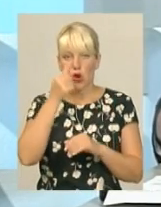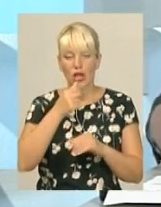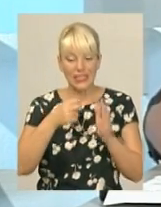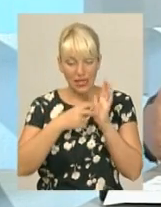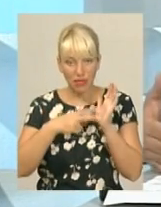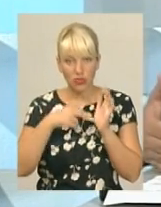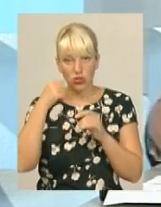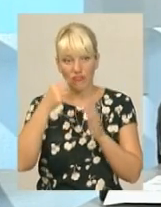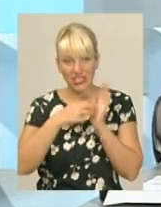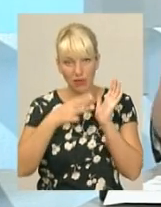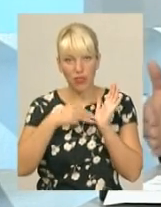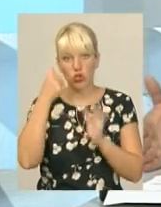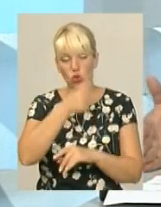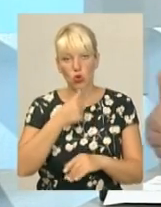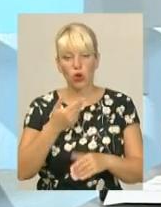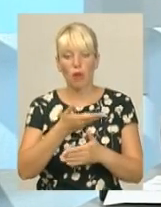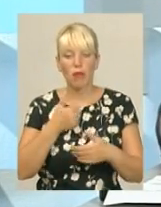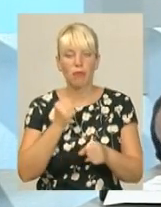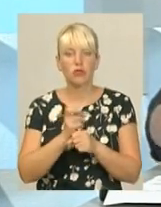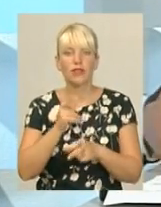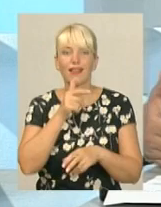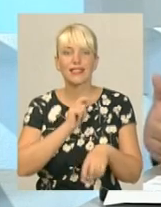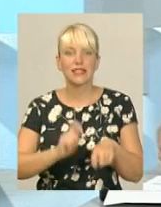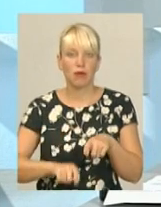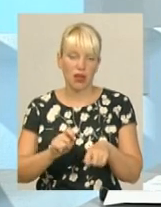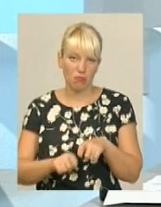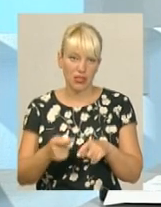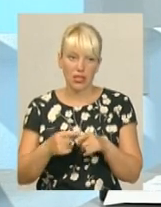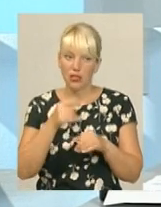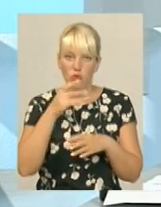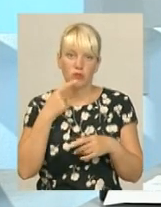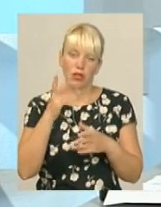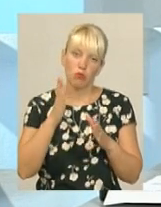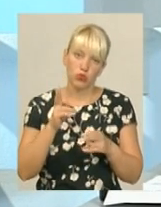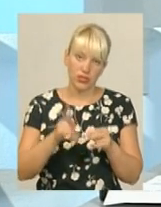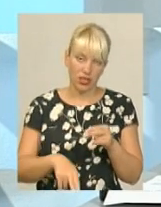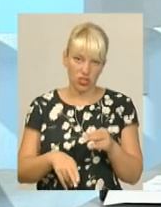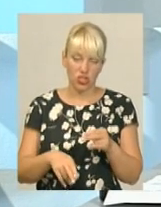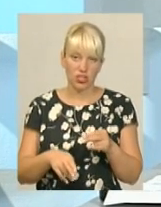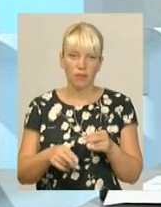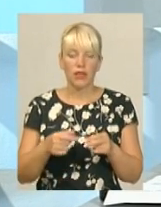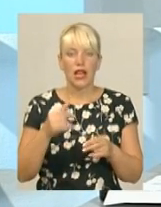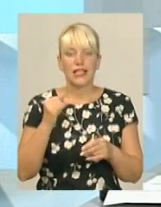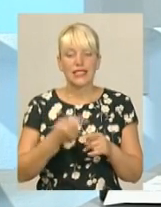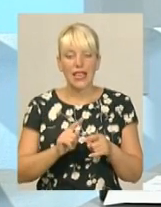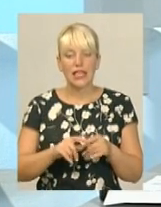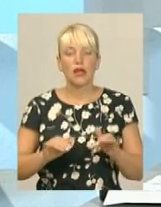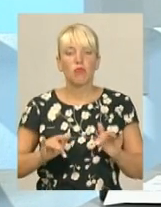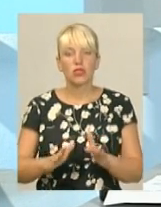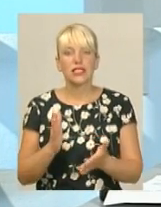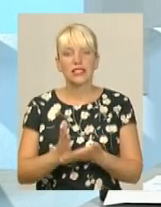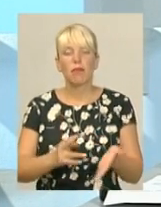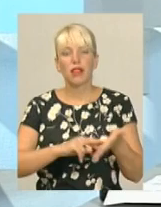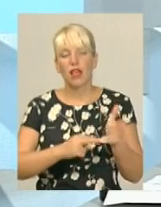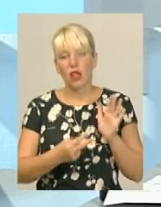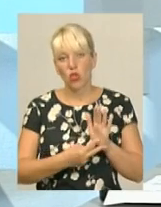до березня 2018 року ми не можемо сказати, що це буде закінчено. Цей процес, він є плановий. Крім того,